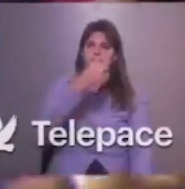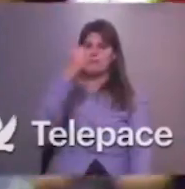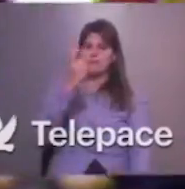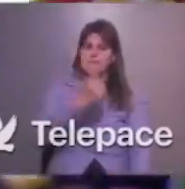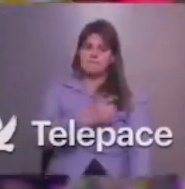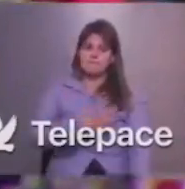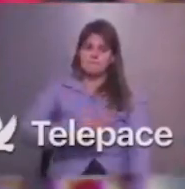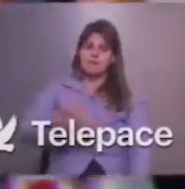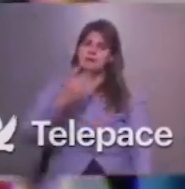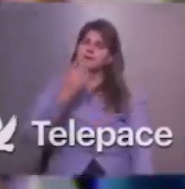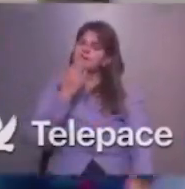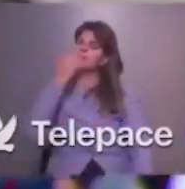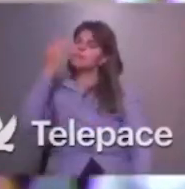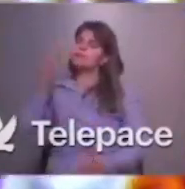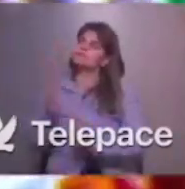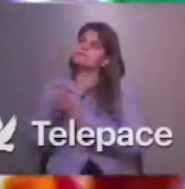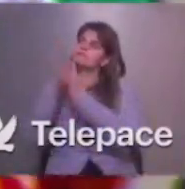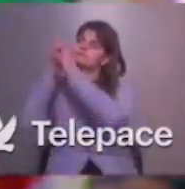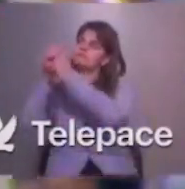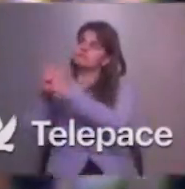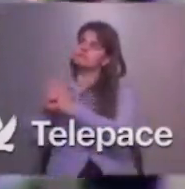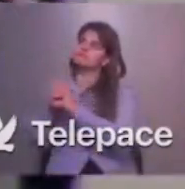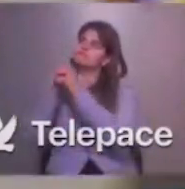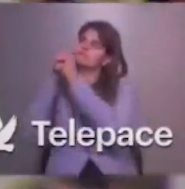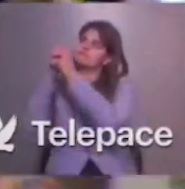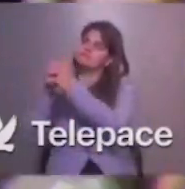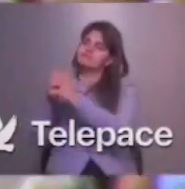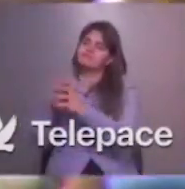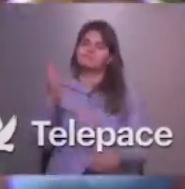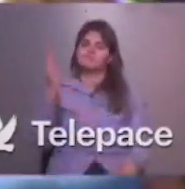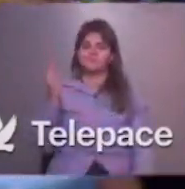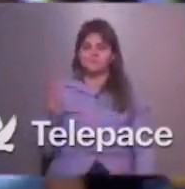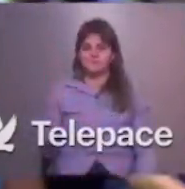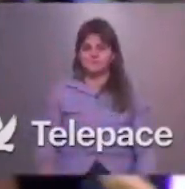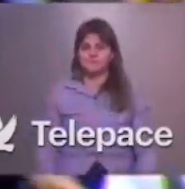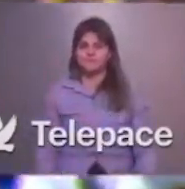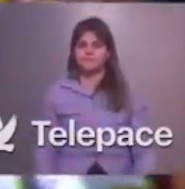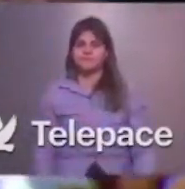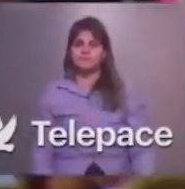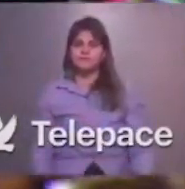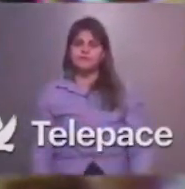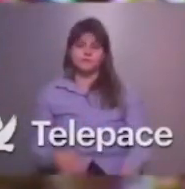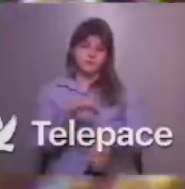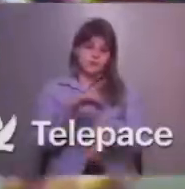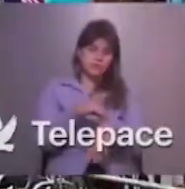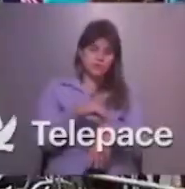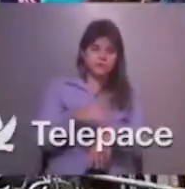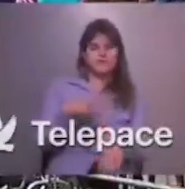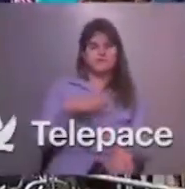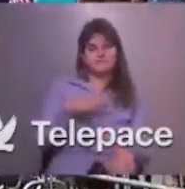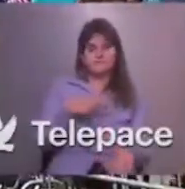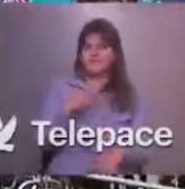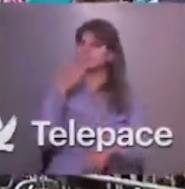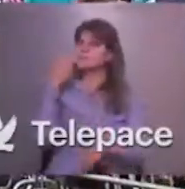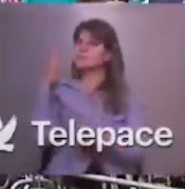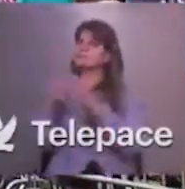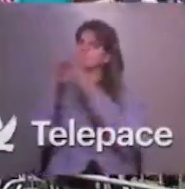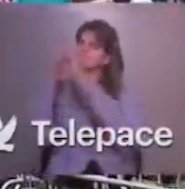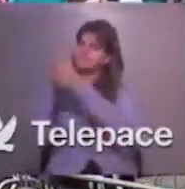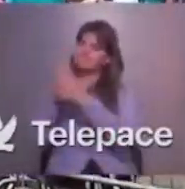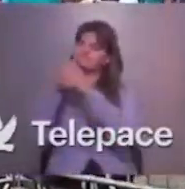L'immagine sta raggiungendo la cappellina delle apparizioni. È lì che